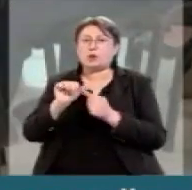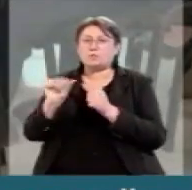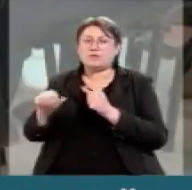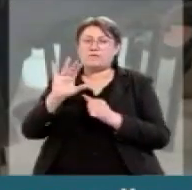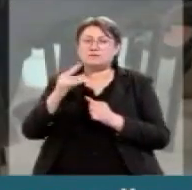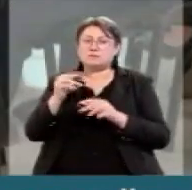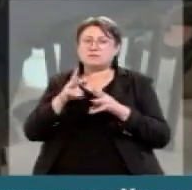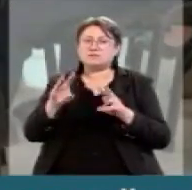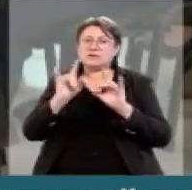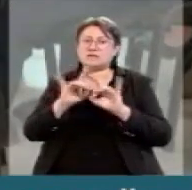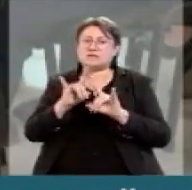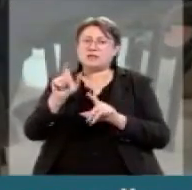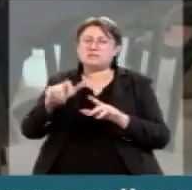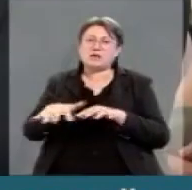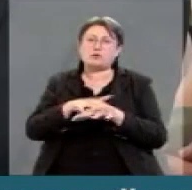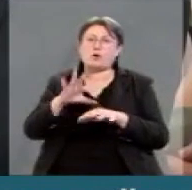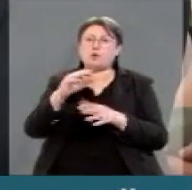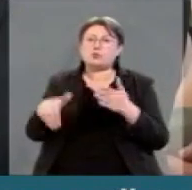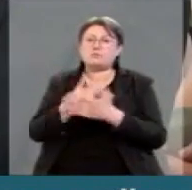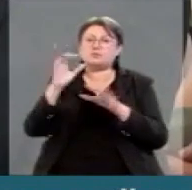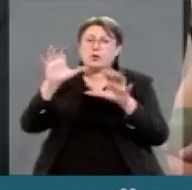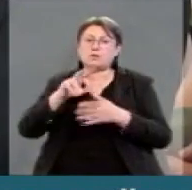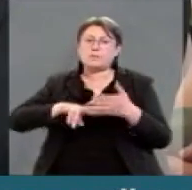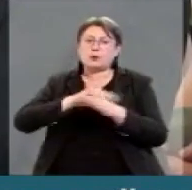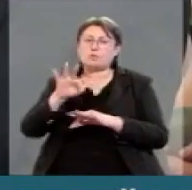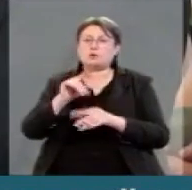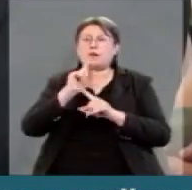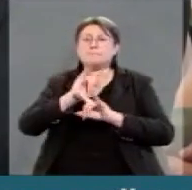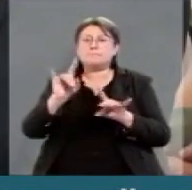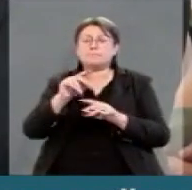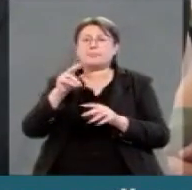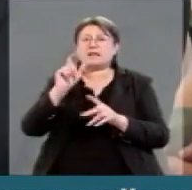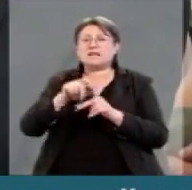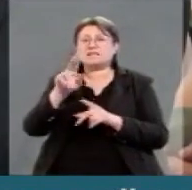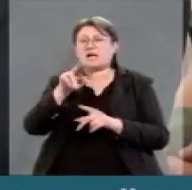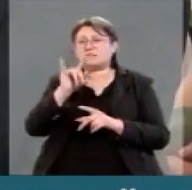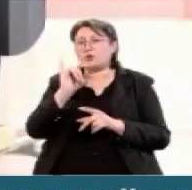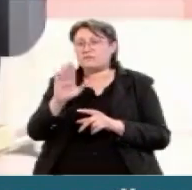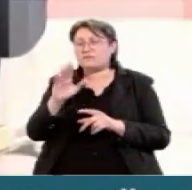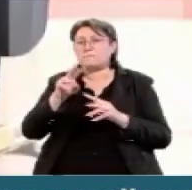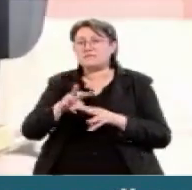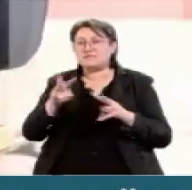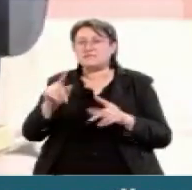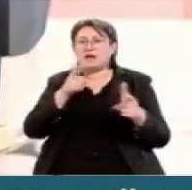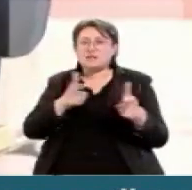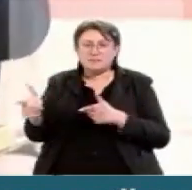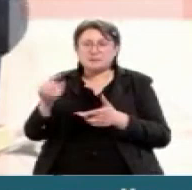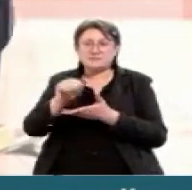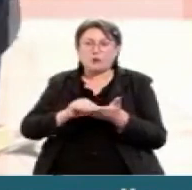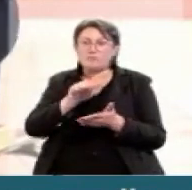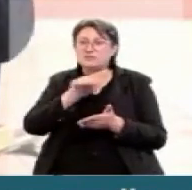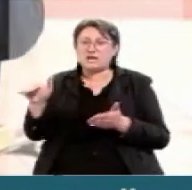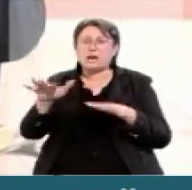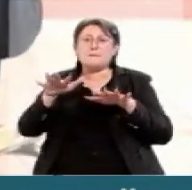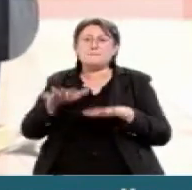того, вице-министр рассказал населению о новом законопроекте о петициях. По словам Данияра Кадирова, в министерстве разрабатывается